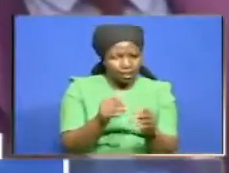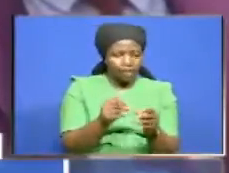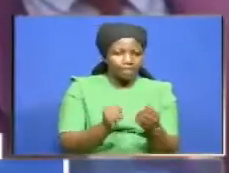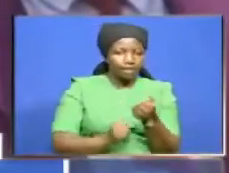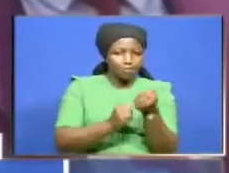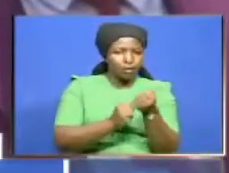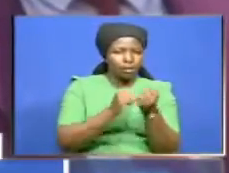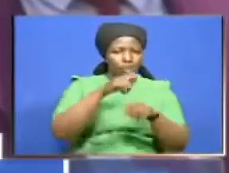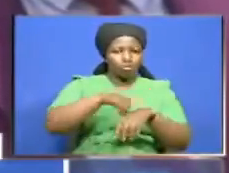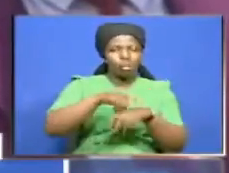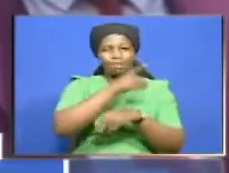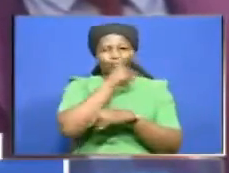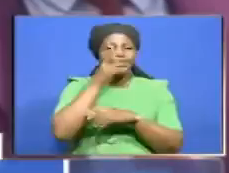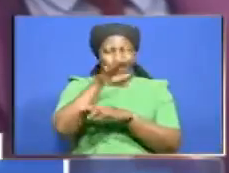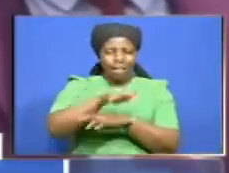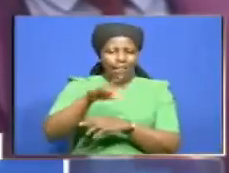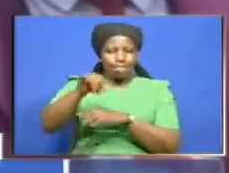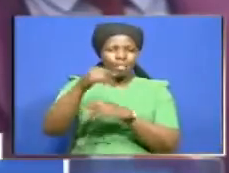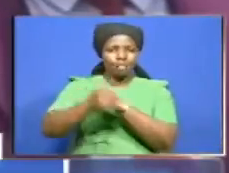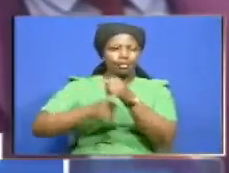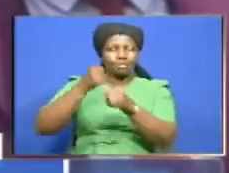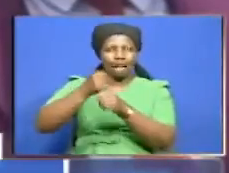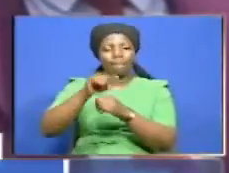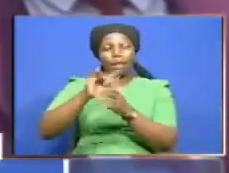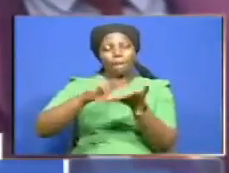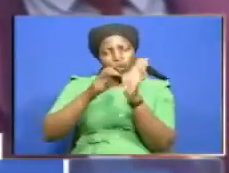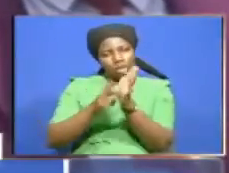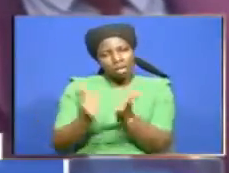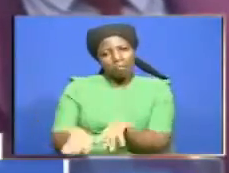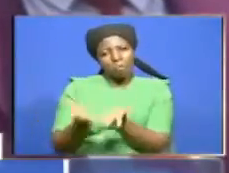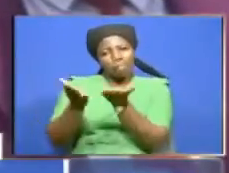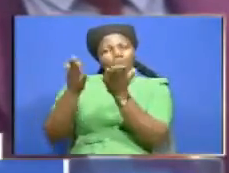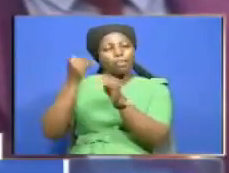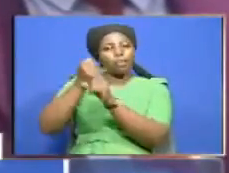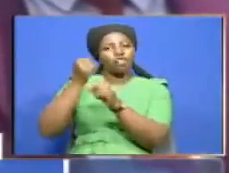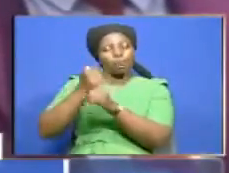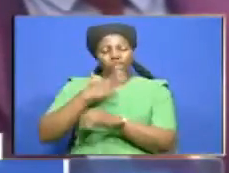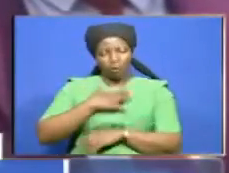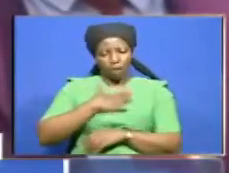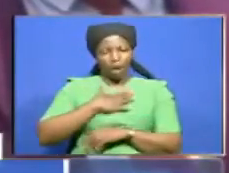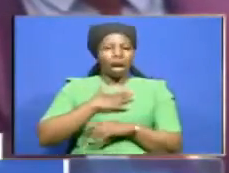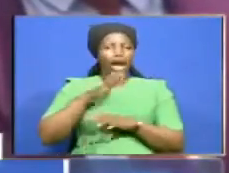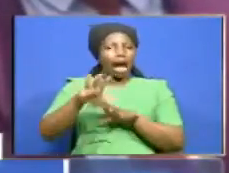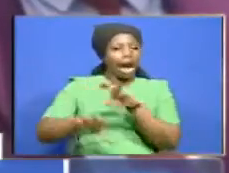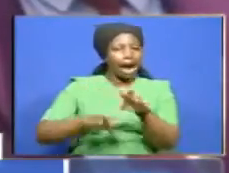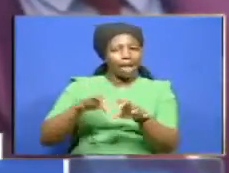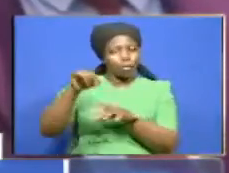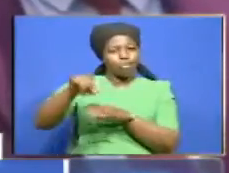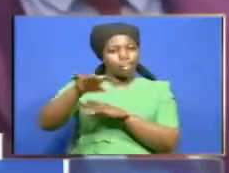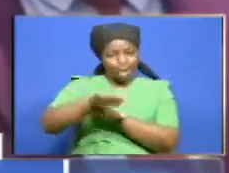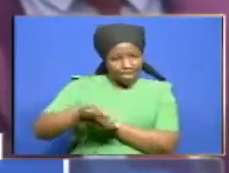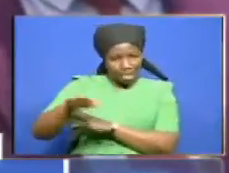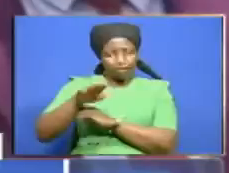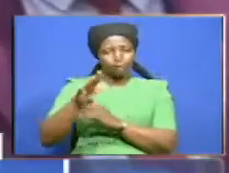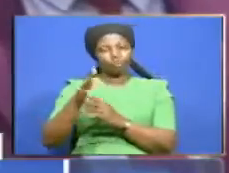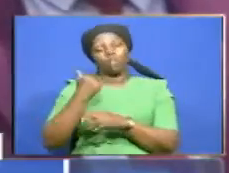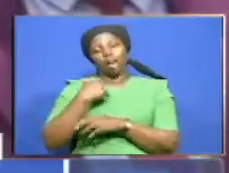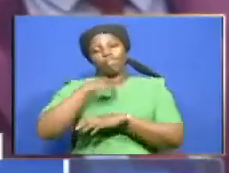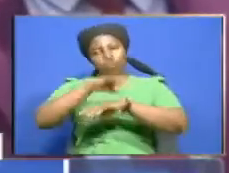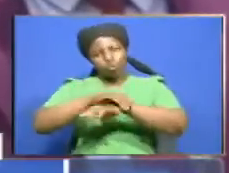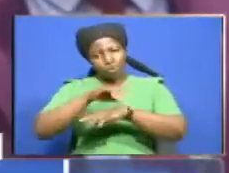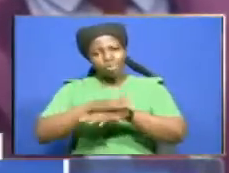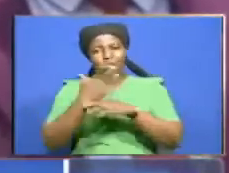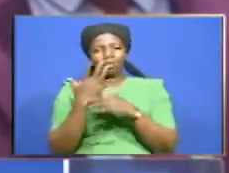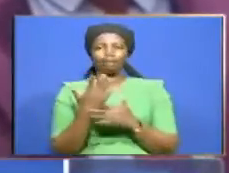unasaidia kuinua hali ya performance ya mifugo yetu hapa, waweze kuwa na matokeo mazuri katika kukua kwao na